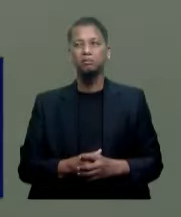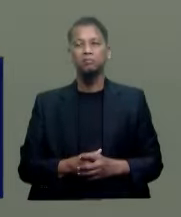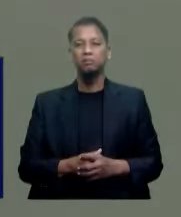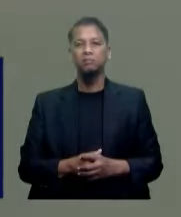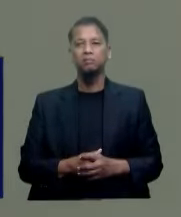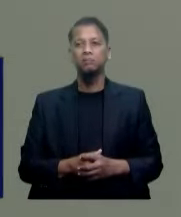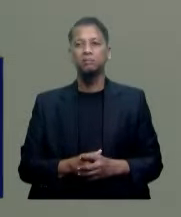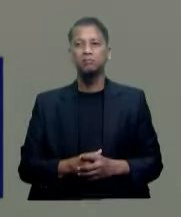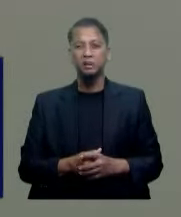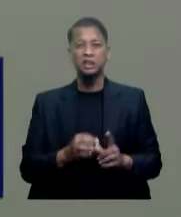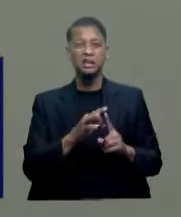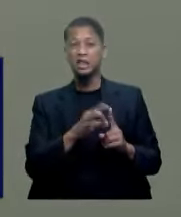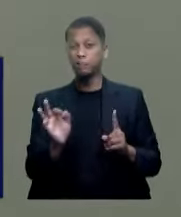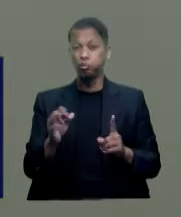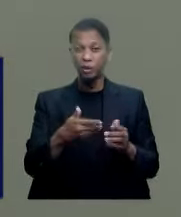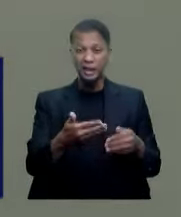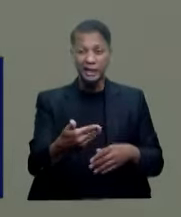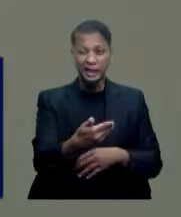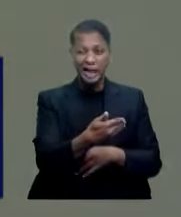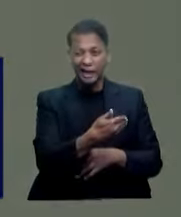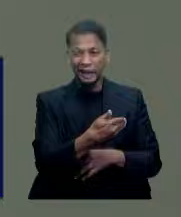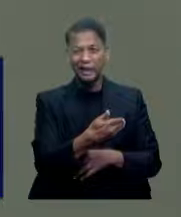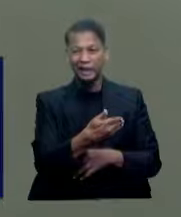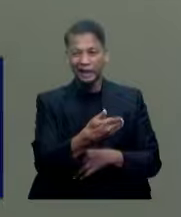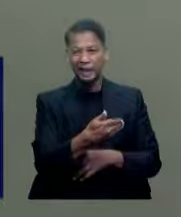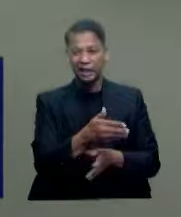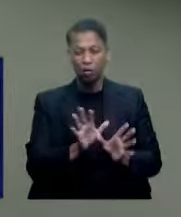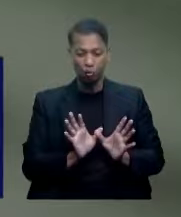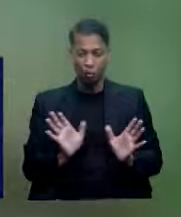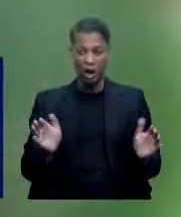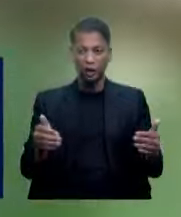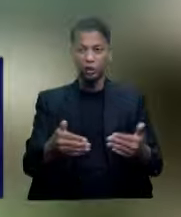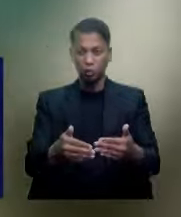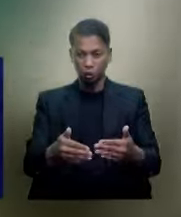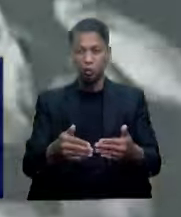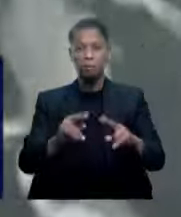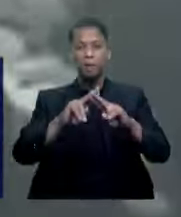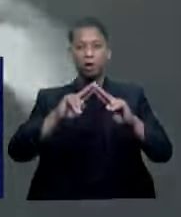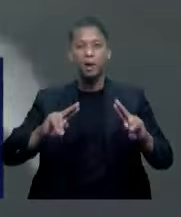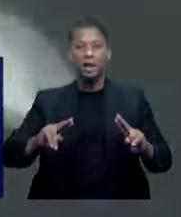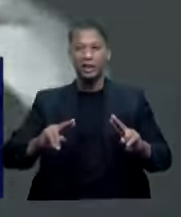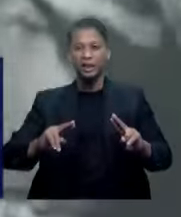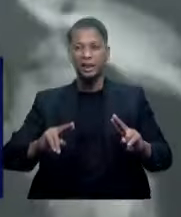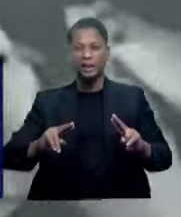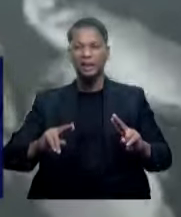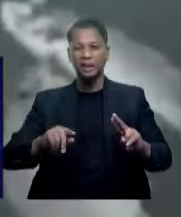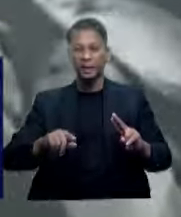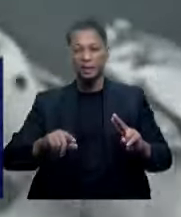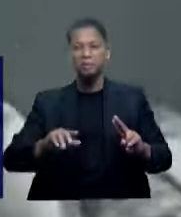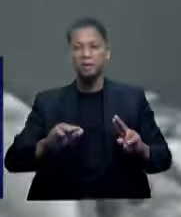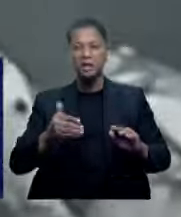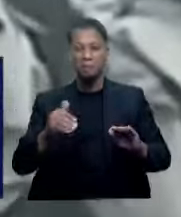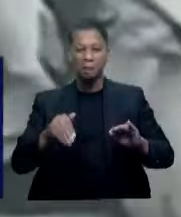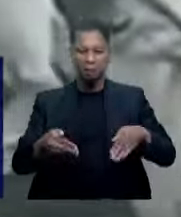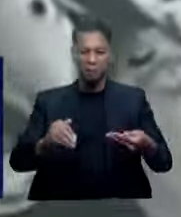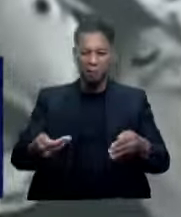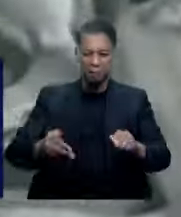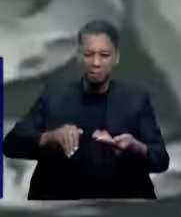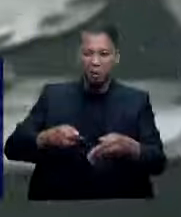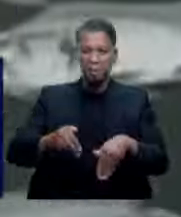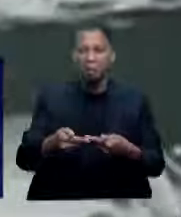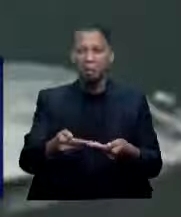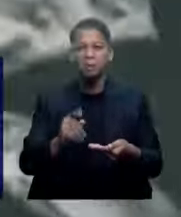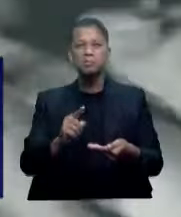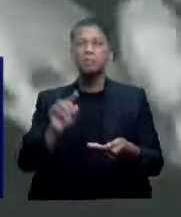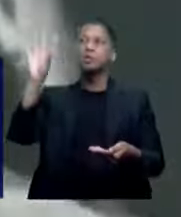Ribuan ikan budidaya jaring apung Waduk Saguling di Cililin, Bandung Barat mati mendadak akibat cuaca ekstrim peralihan musim kemarau ke musim